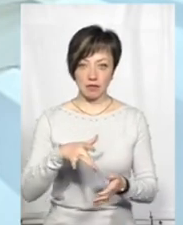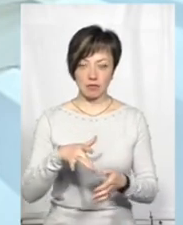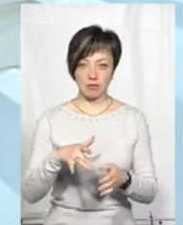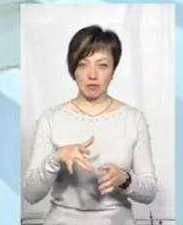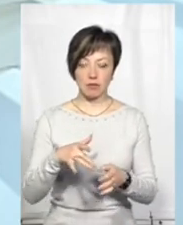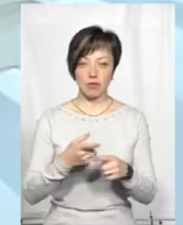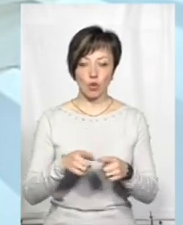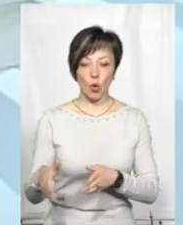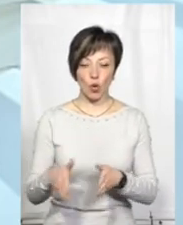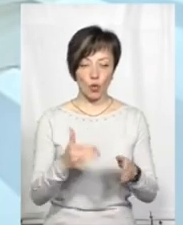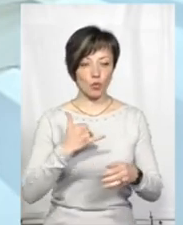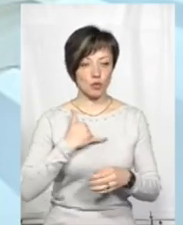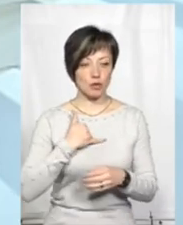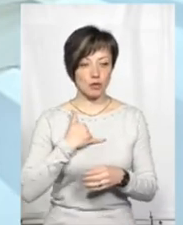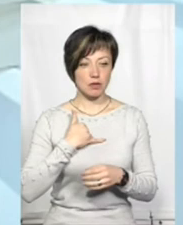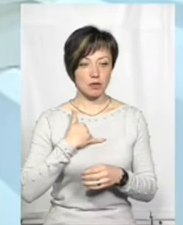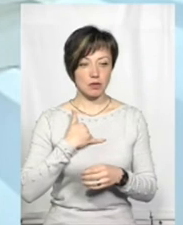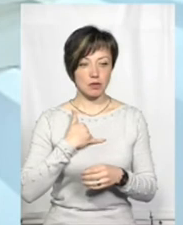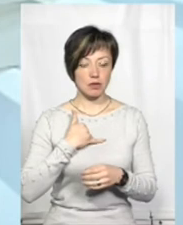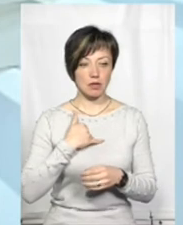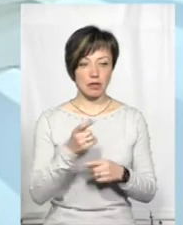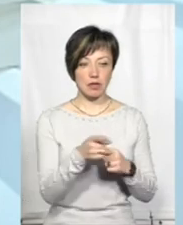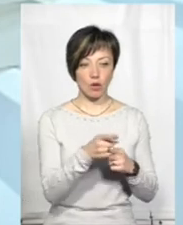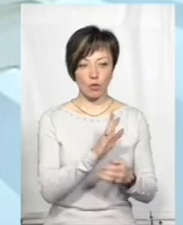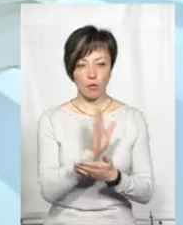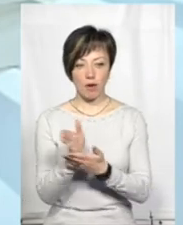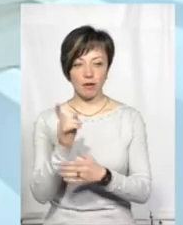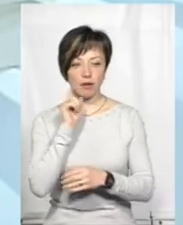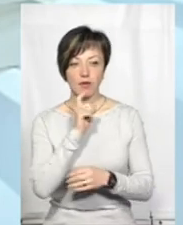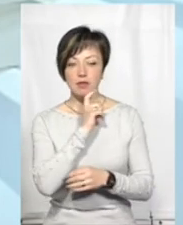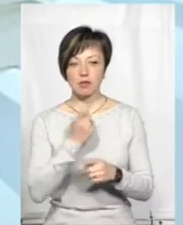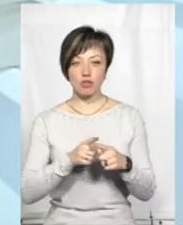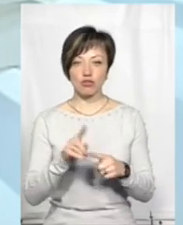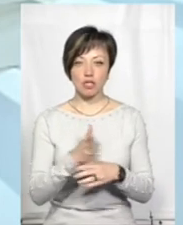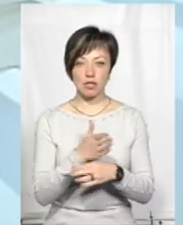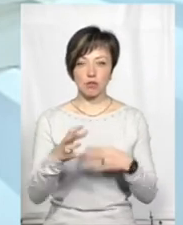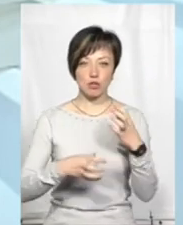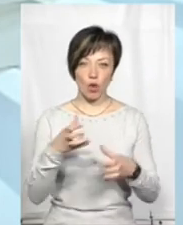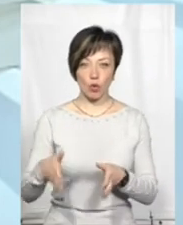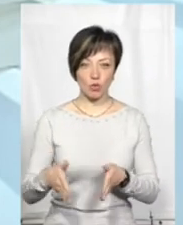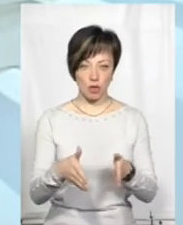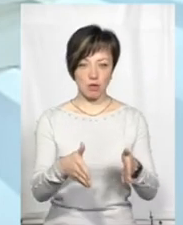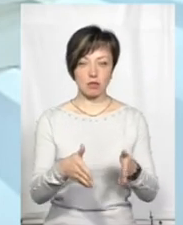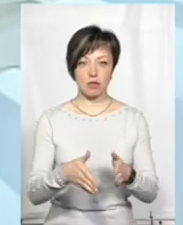що дорога, яка в нас проходить з Тернополя на Вінницю, це вона є частиною міжнародної траси